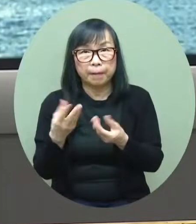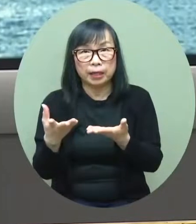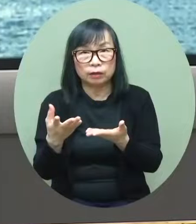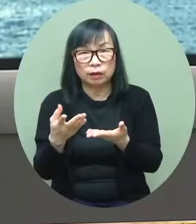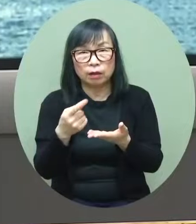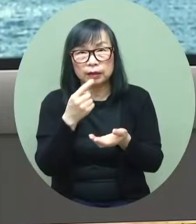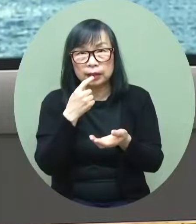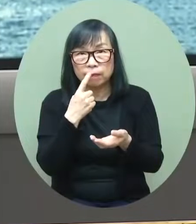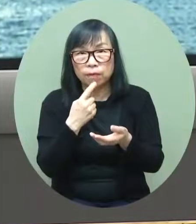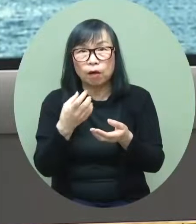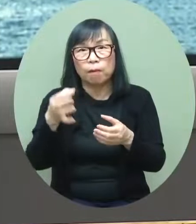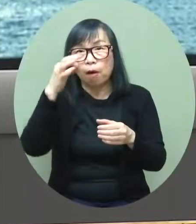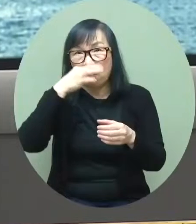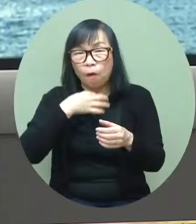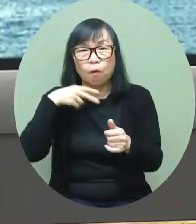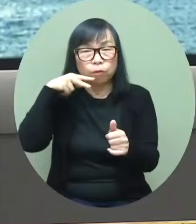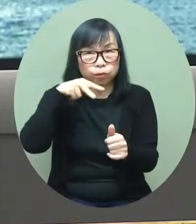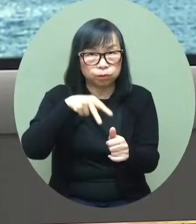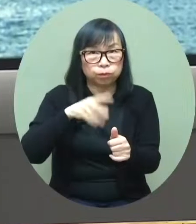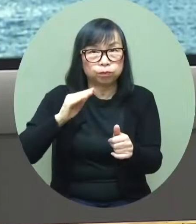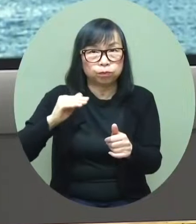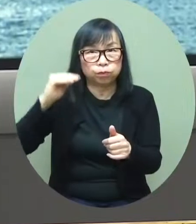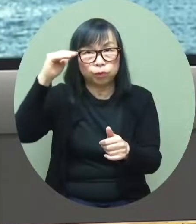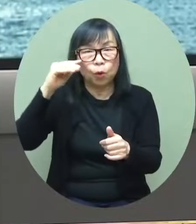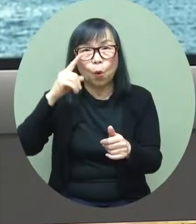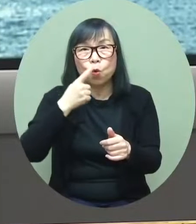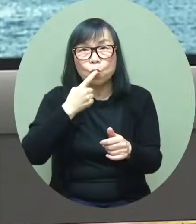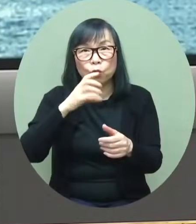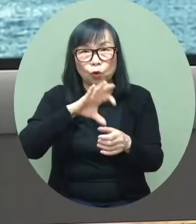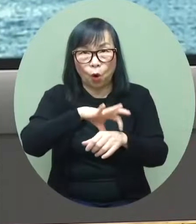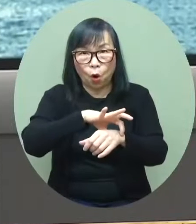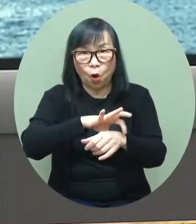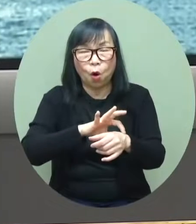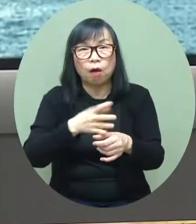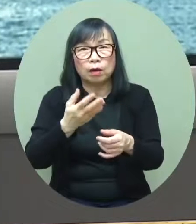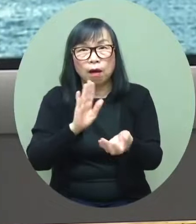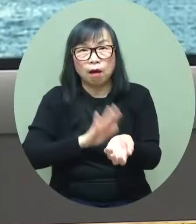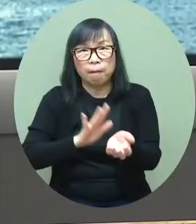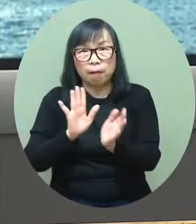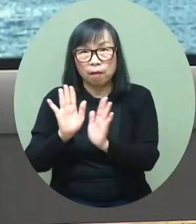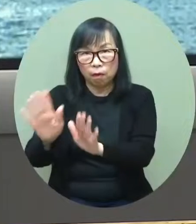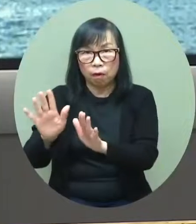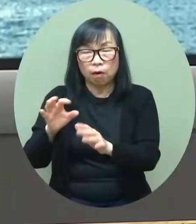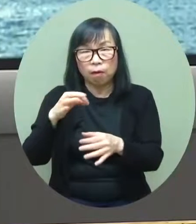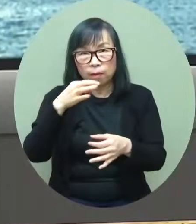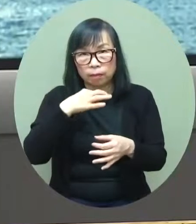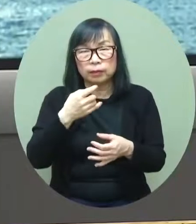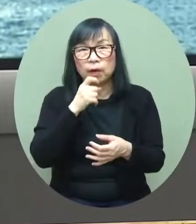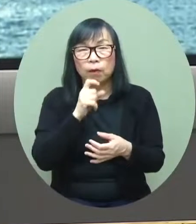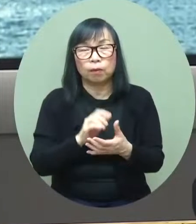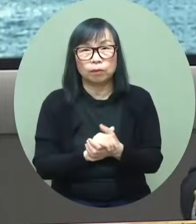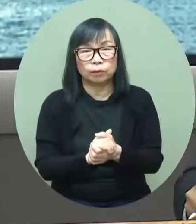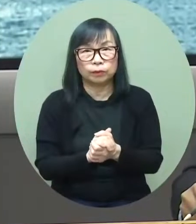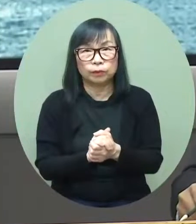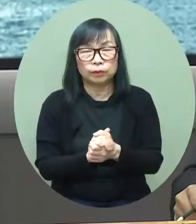液啦，亦都俾咗啲藥物去控制佢個高血鈣嘅，亦都開咗嘅抗病毒藥 Paxlovid 俾佢。